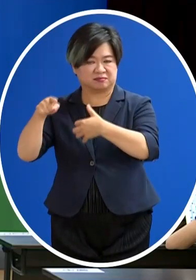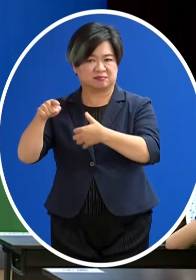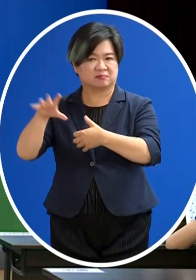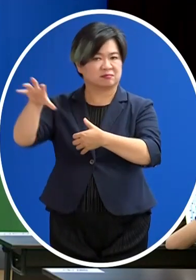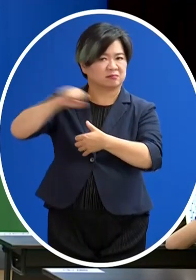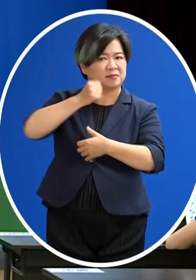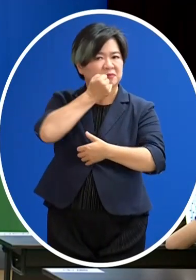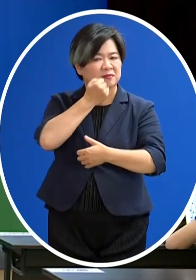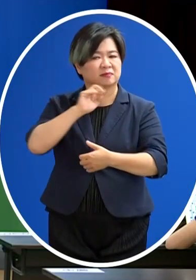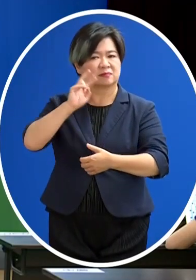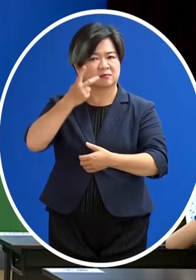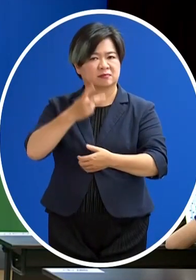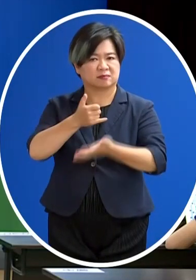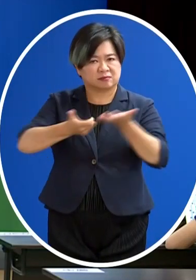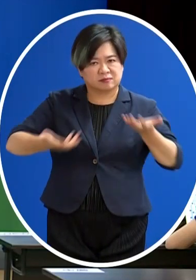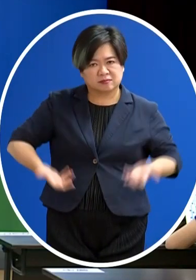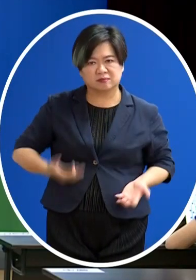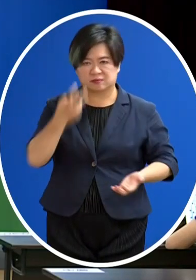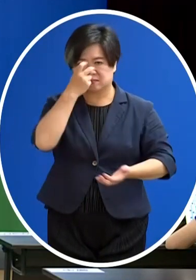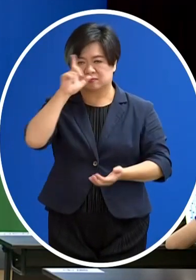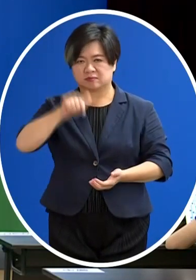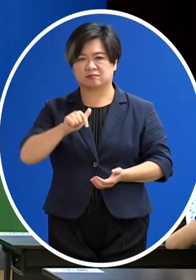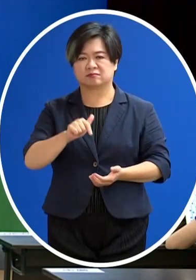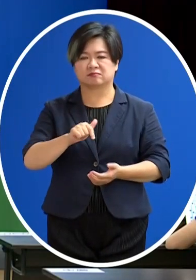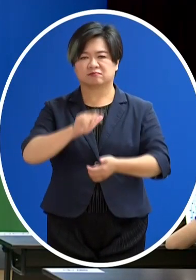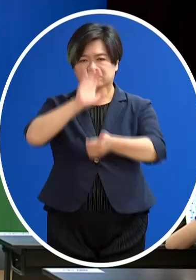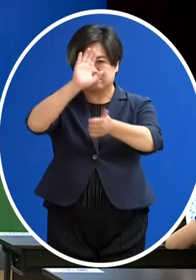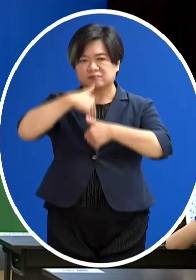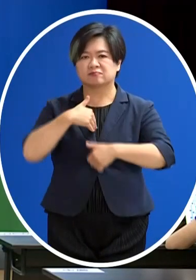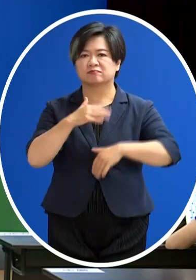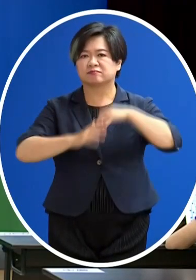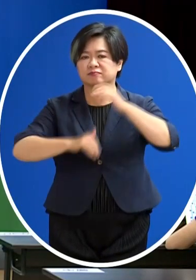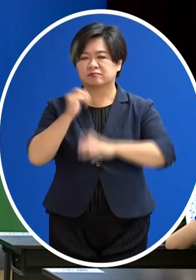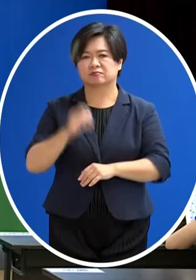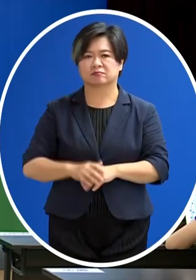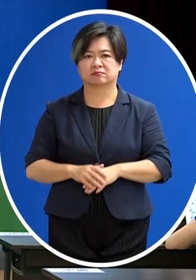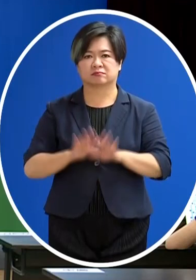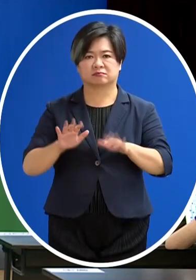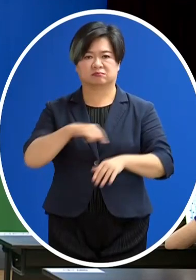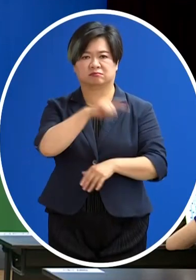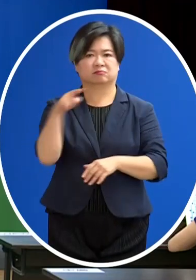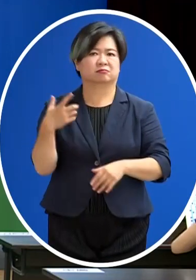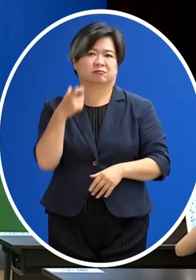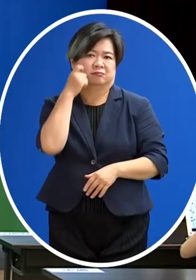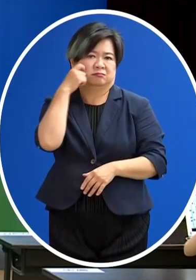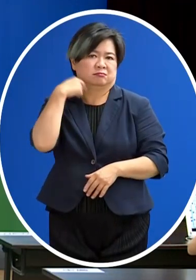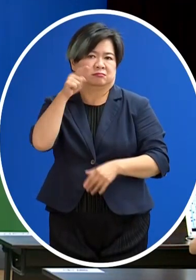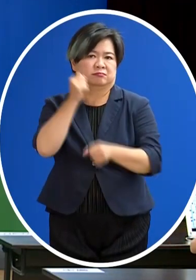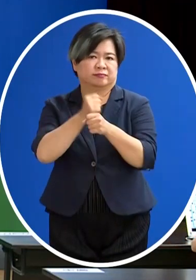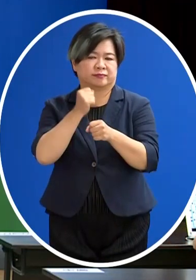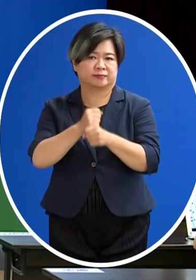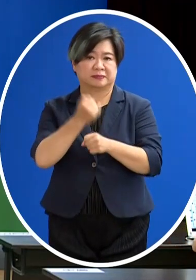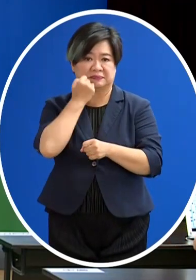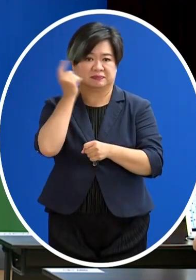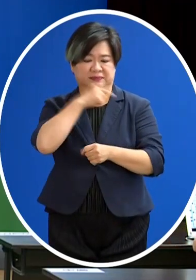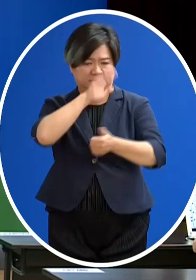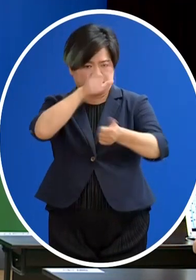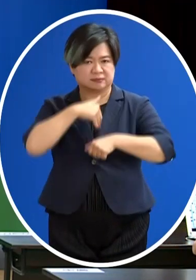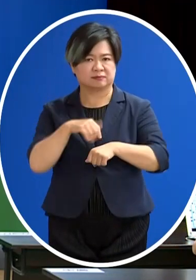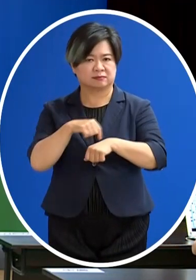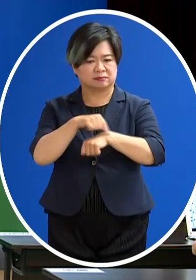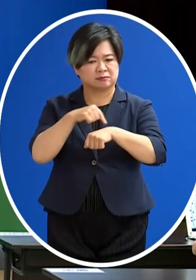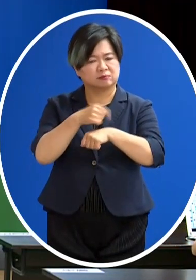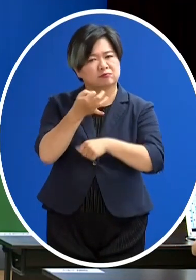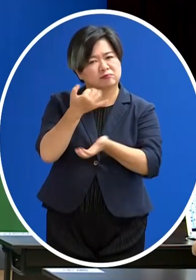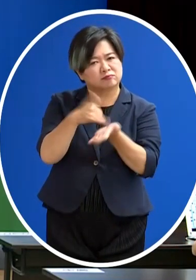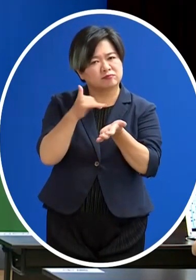休的检验师来协助检验？那因为现在疫情影响，有很多人没有办法正常的上班，是不是可以征用他们用时薪制来